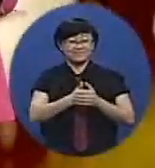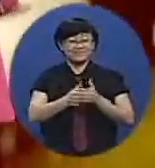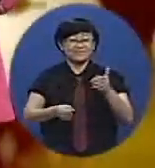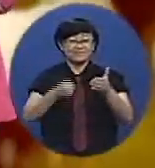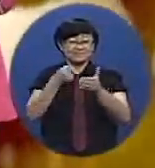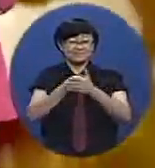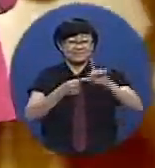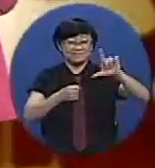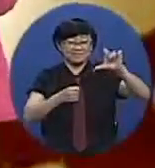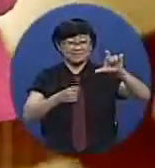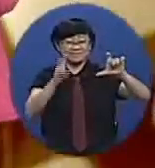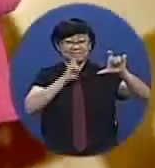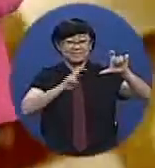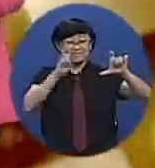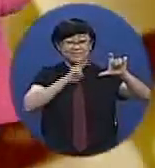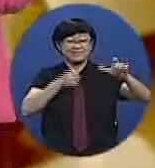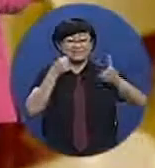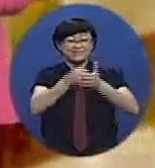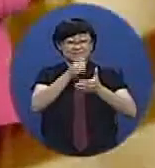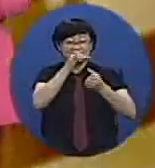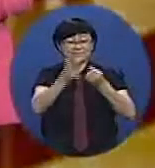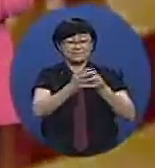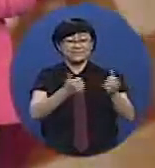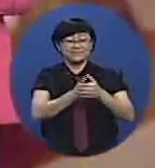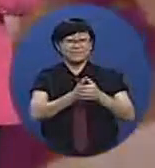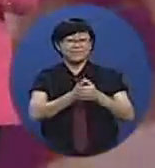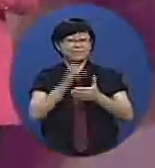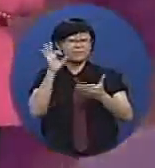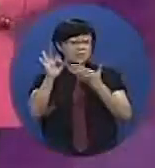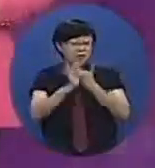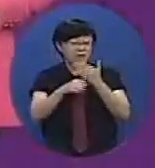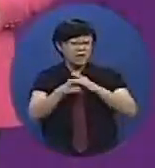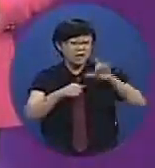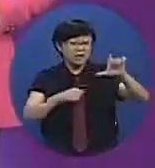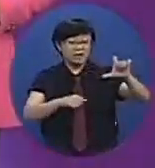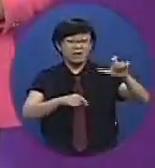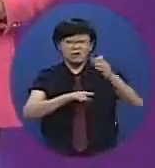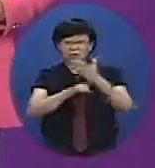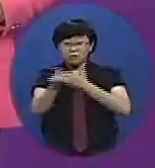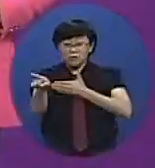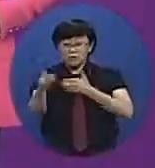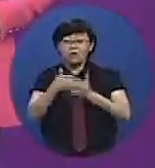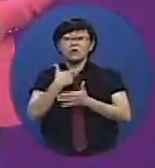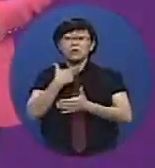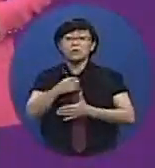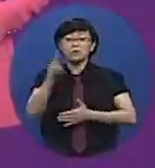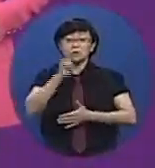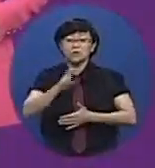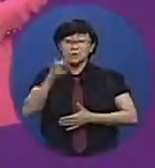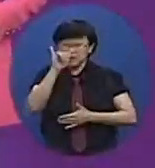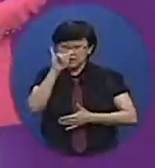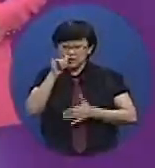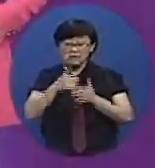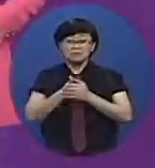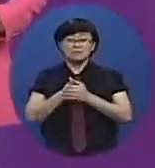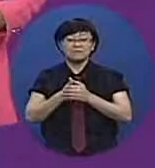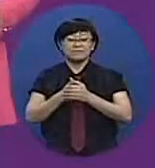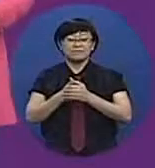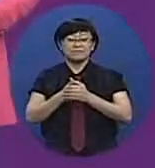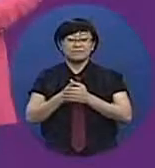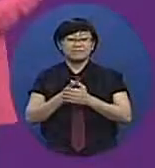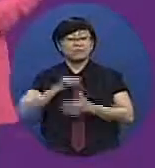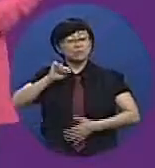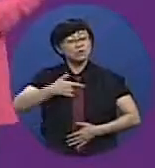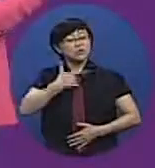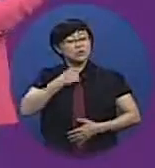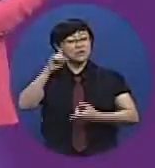정해놓은 15곡 지정곡이 있는데요. 네. 만일 그 곡이 아닌 나는 다른 노래를 부르고 싶다 하시는 분은요.